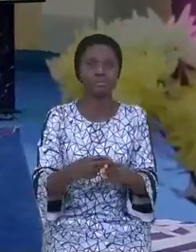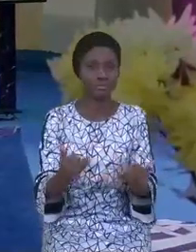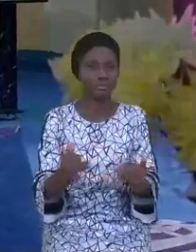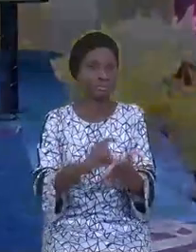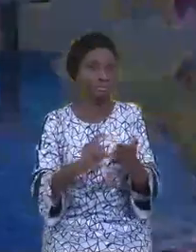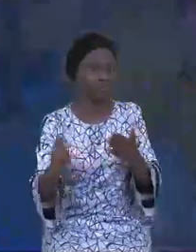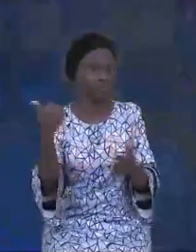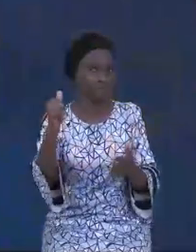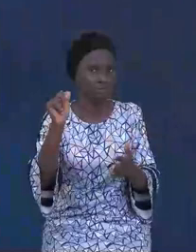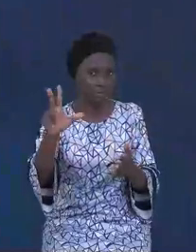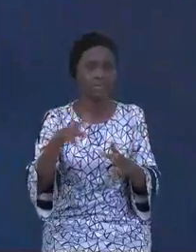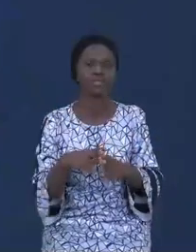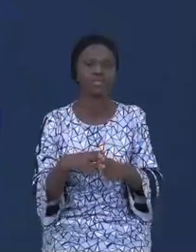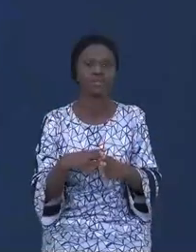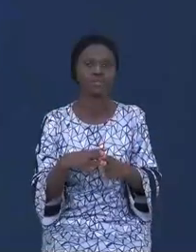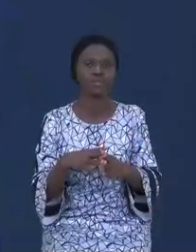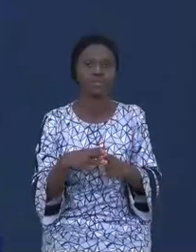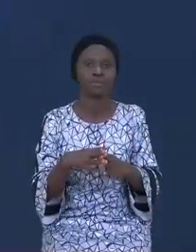verset 13. Verset 13.